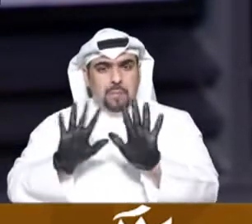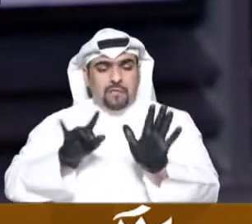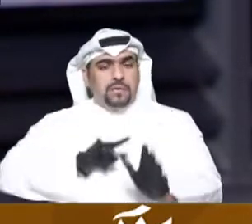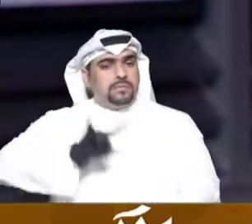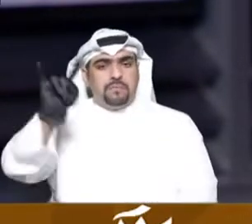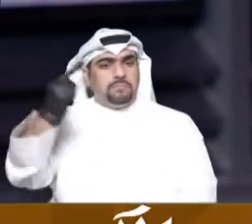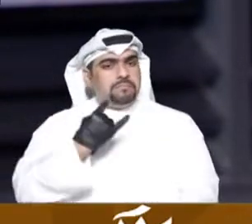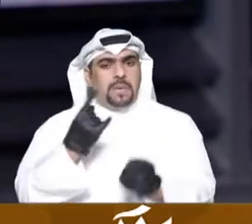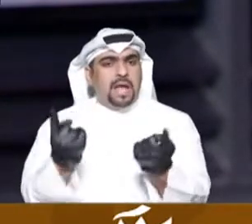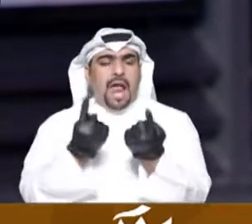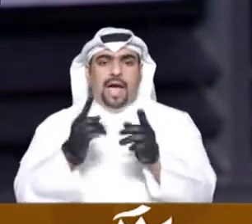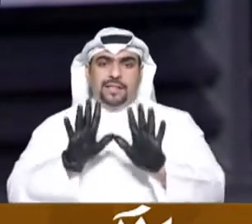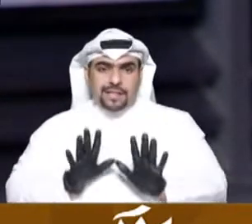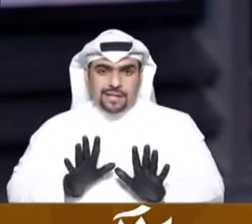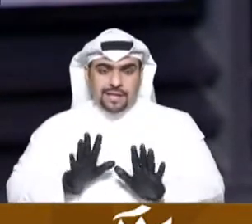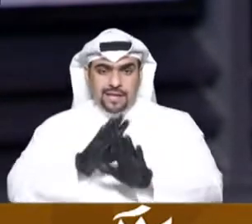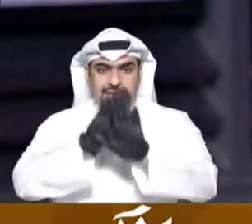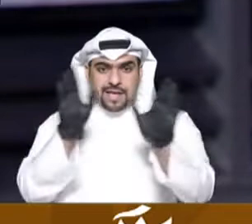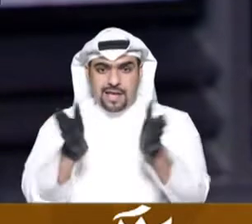يعني عندنا تقريبا